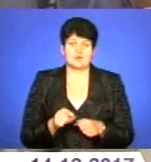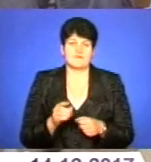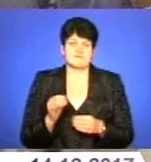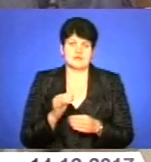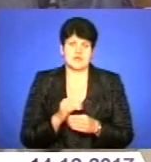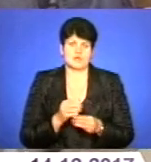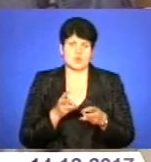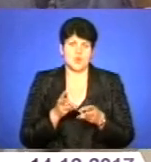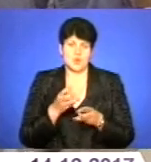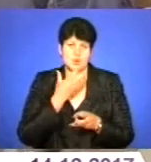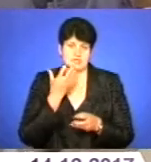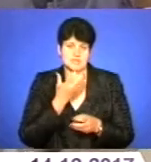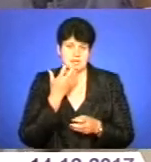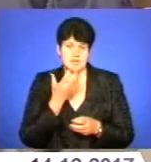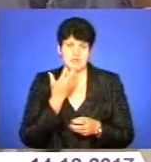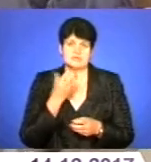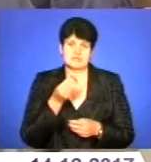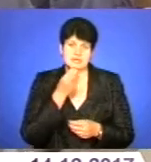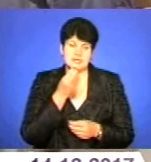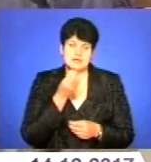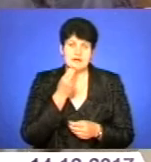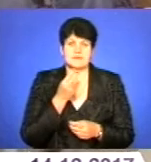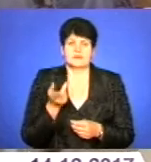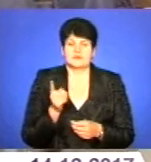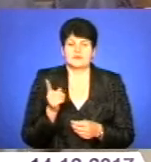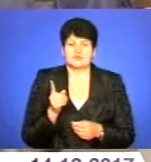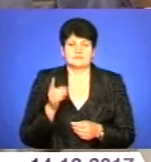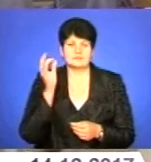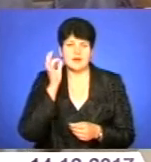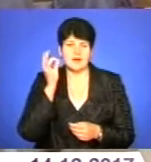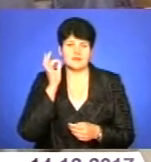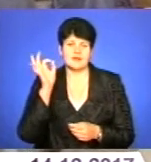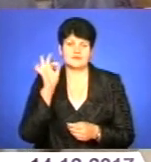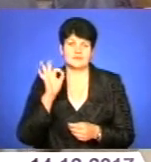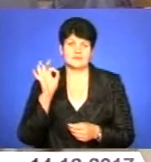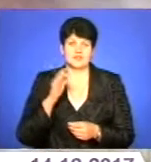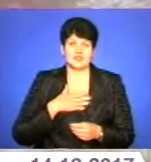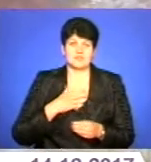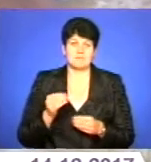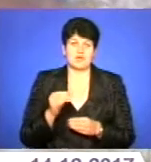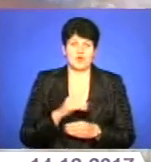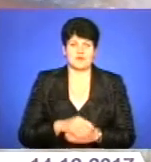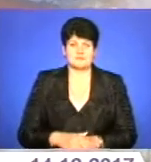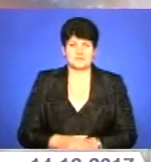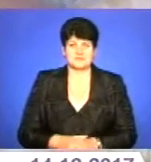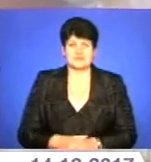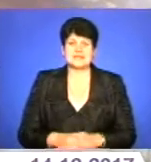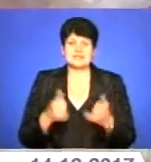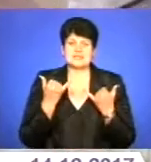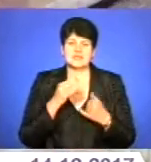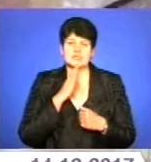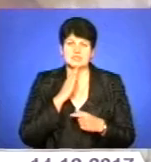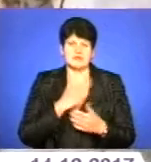розігріють і кажуть, з'їдять, і щось їм нагадає наші пироги. Зараз жінки